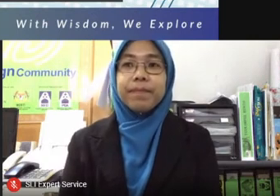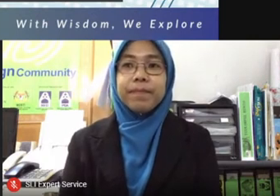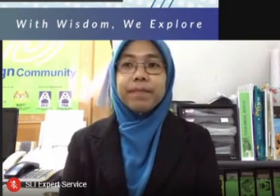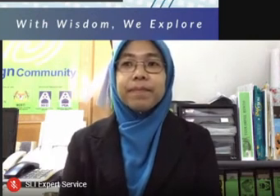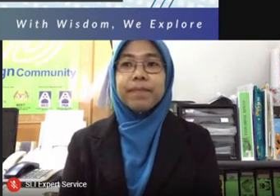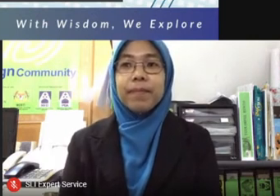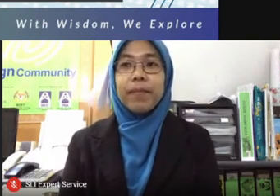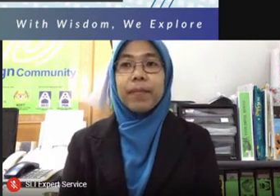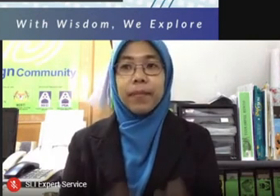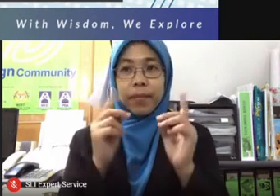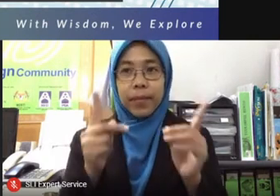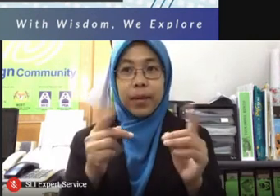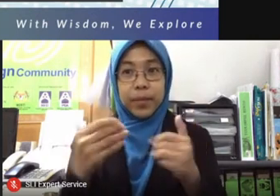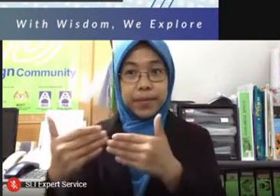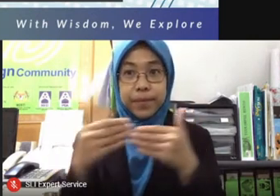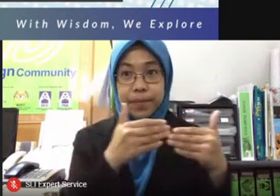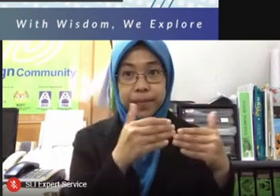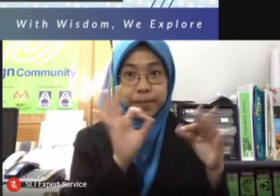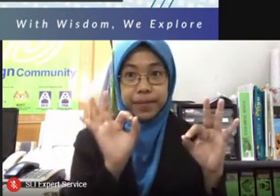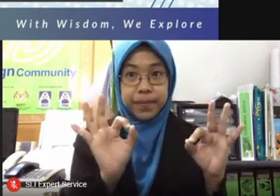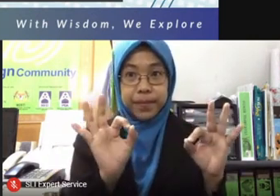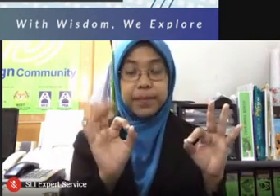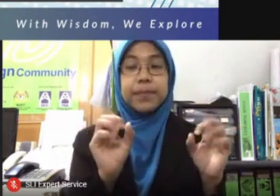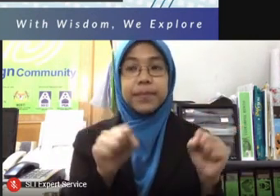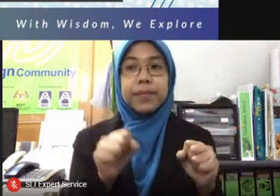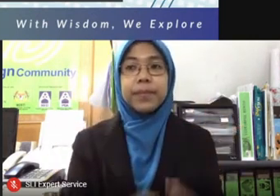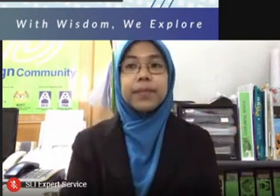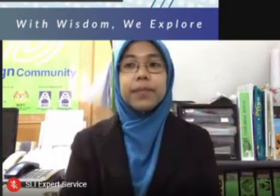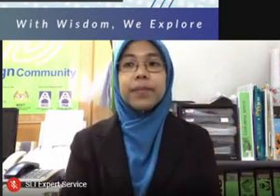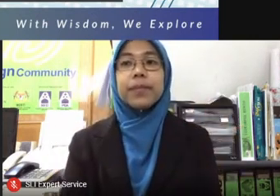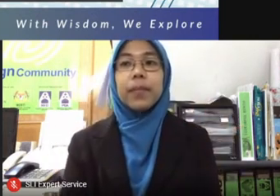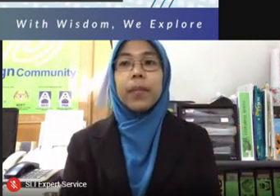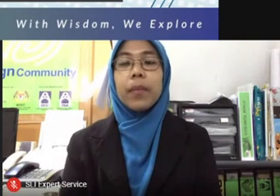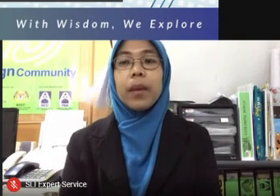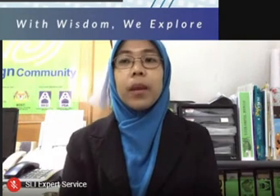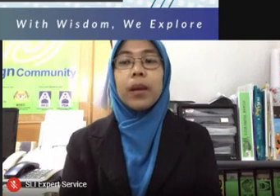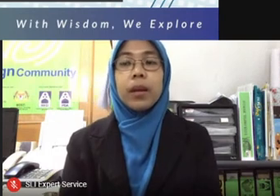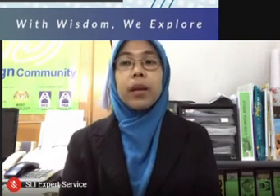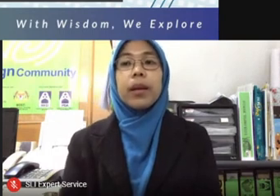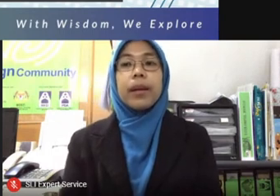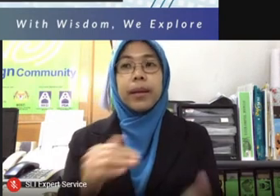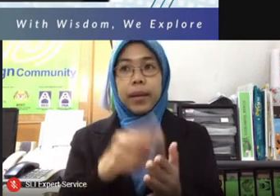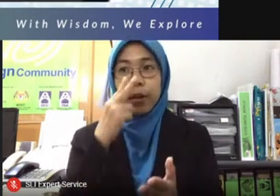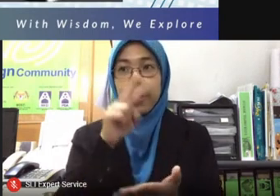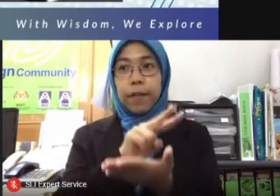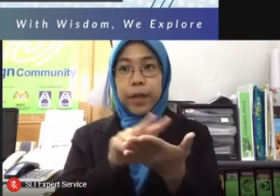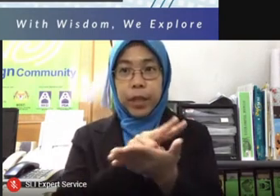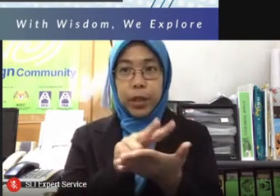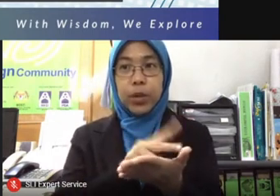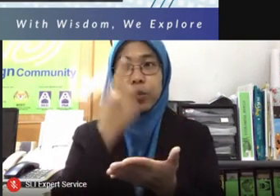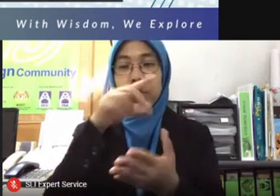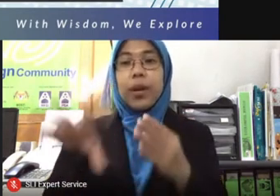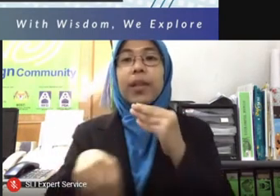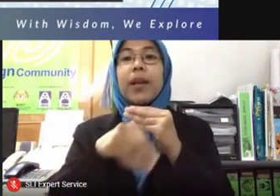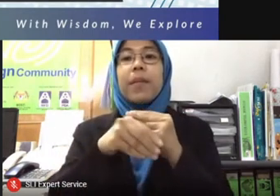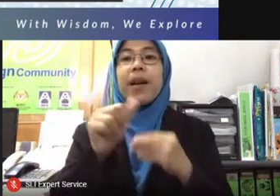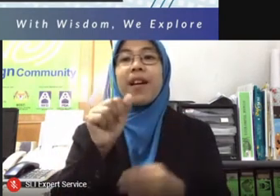Alright, okay, so boleh teruskan Puan Ju? Ya, boleh, silakan. Okay, kita tengok video ni sikit untuk menambah aura